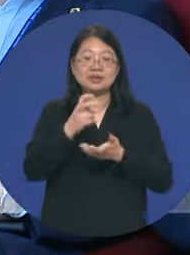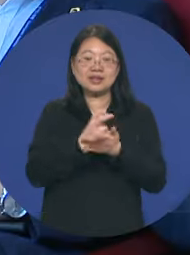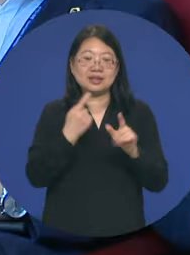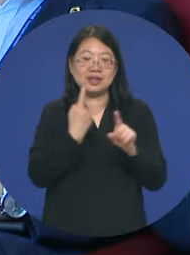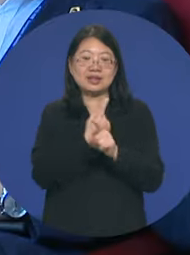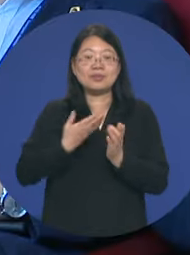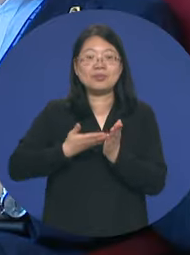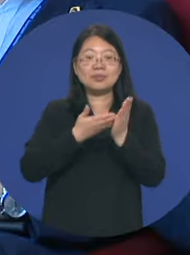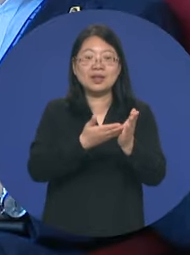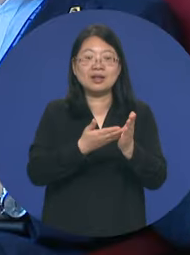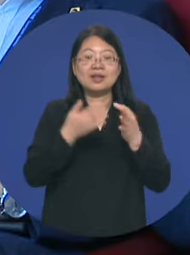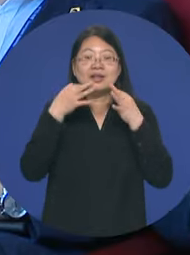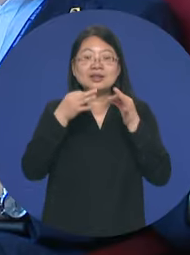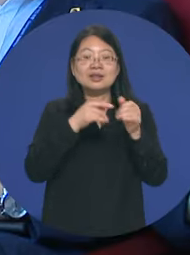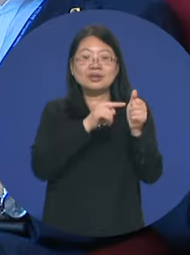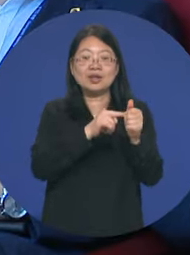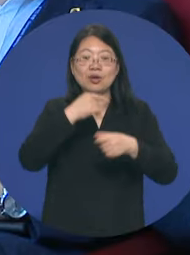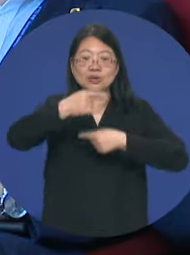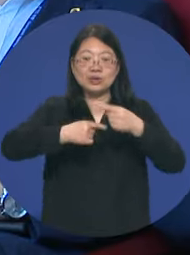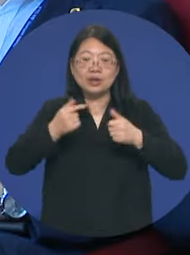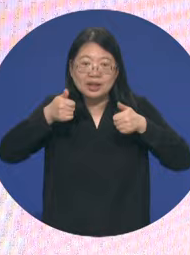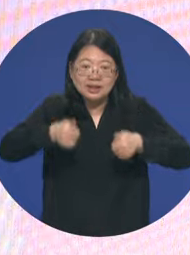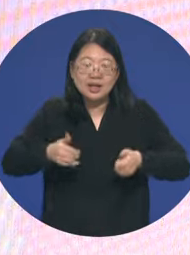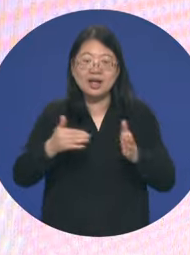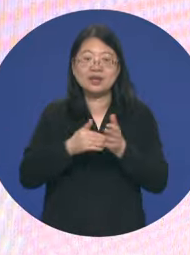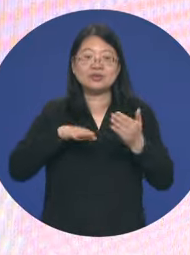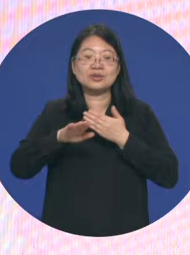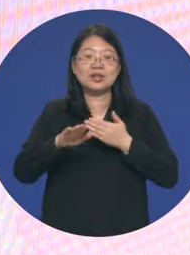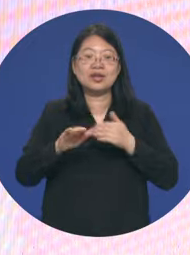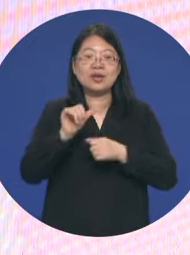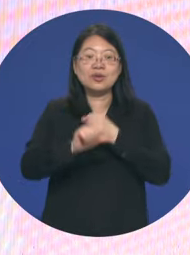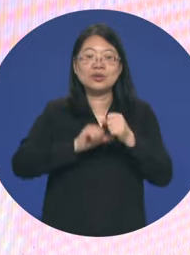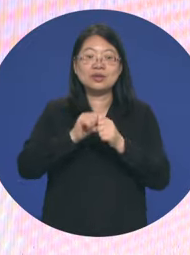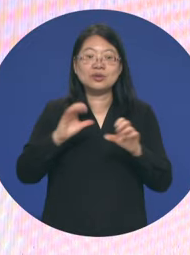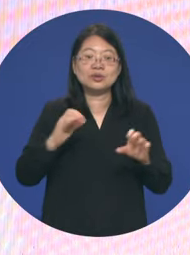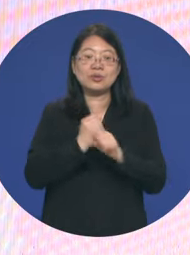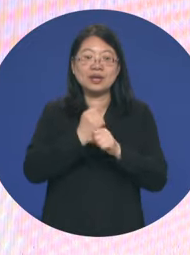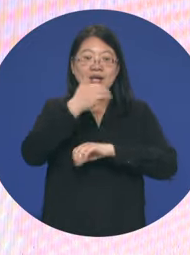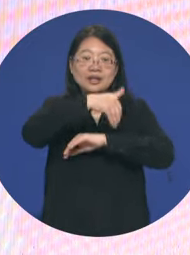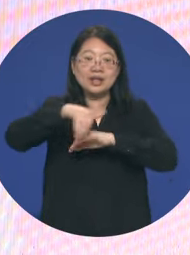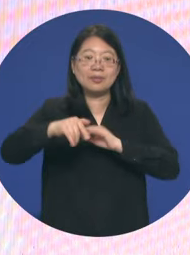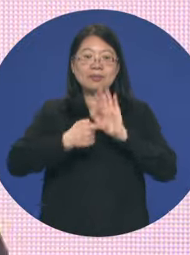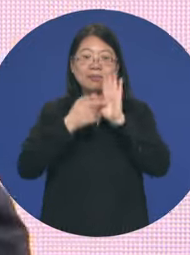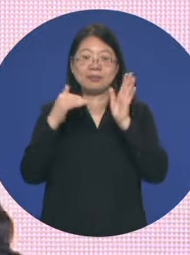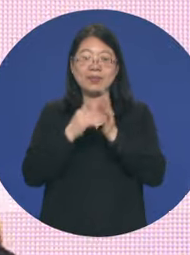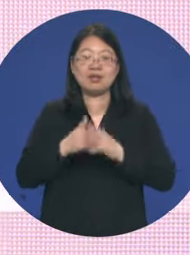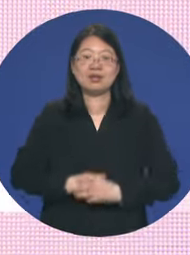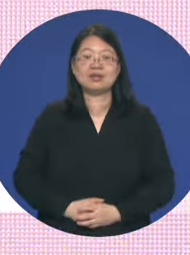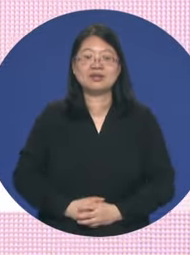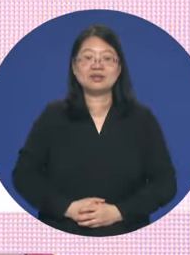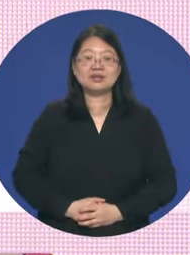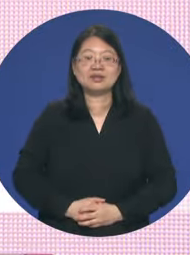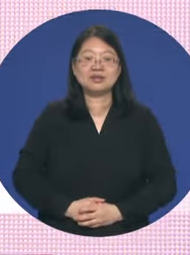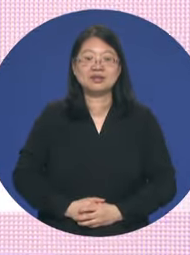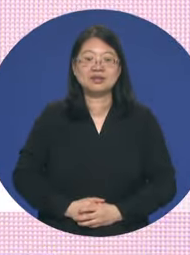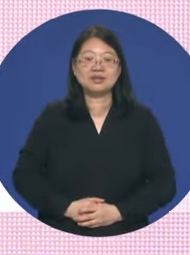내놨습니다. 김동연 지사는 수어로 인사를 전하며 5개년 종합계획을 발표했습니다. 오늘은